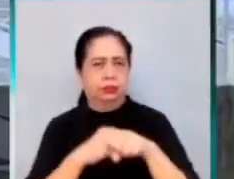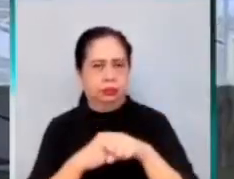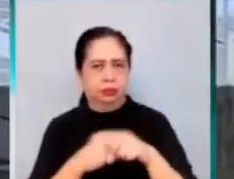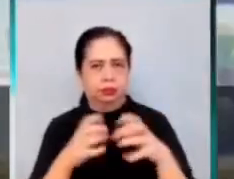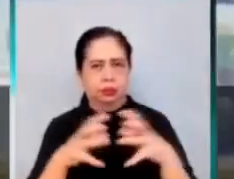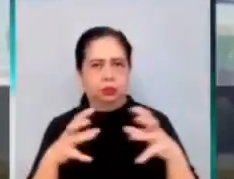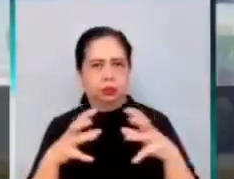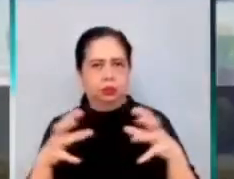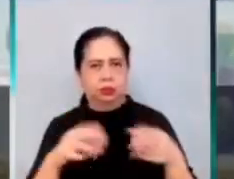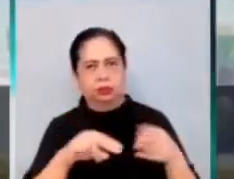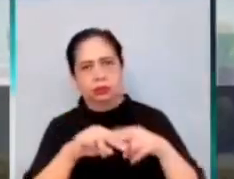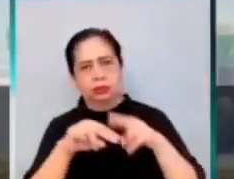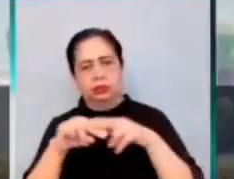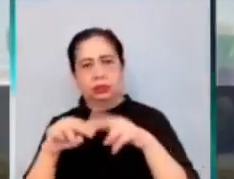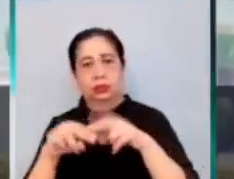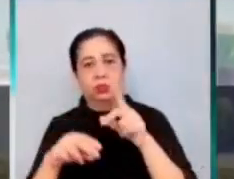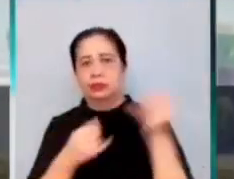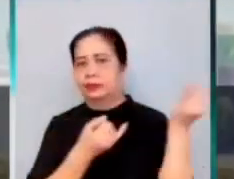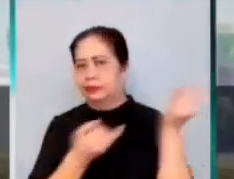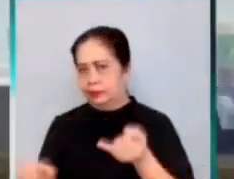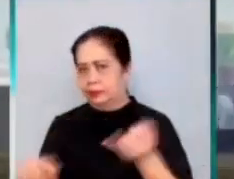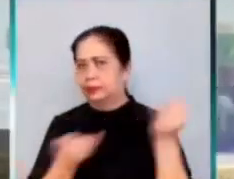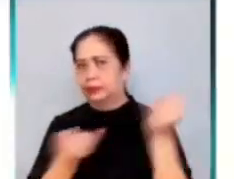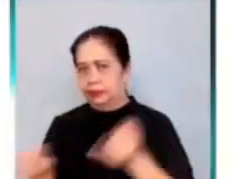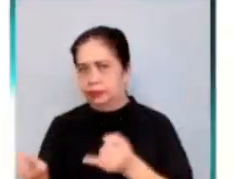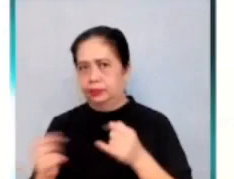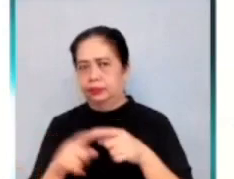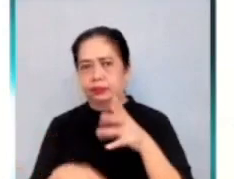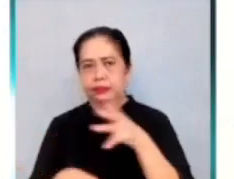halaga ng mga inaangkat nating produktong agrikultura.